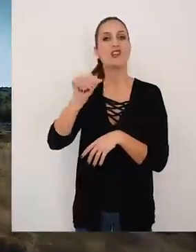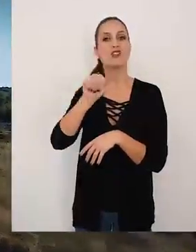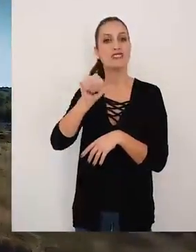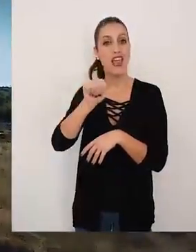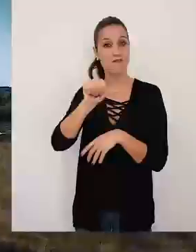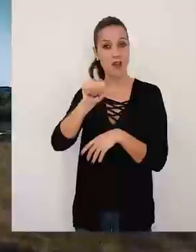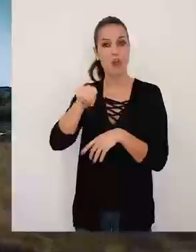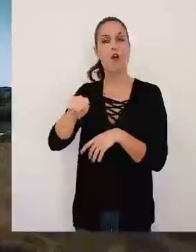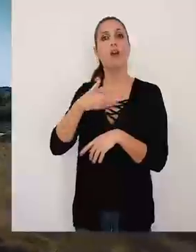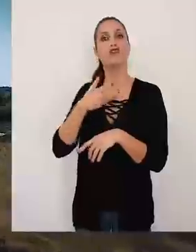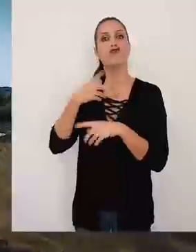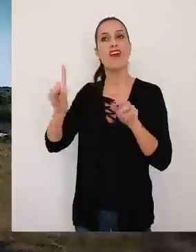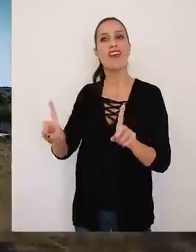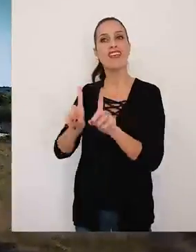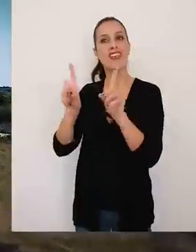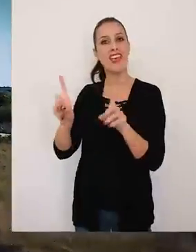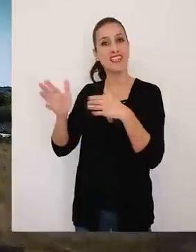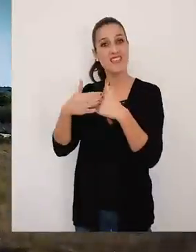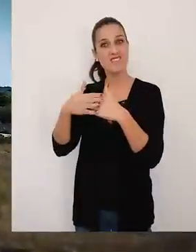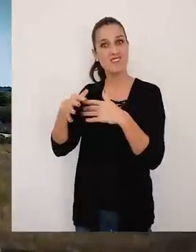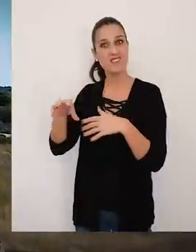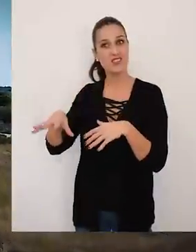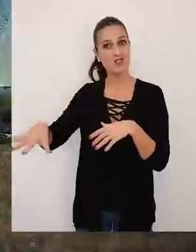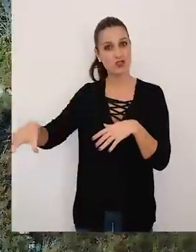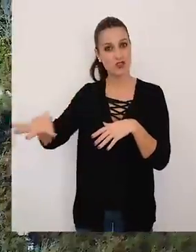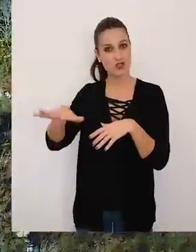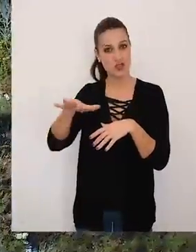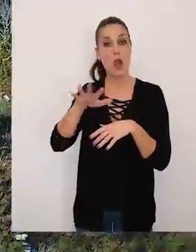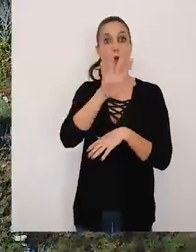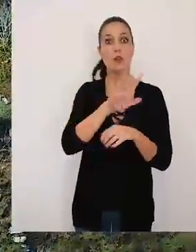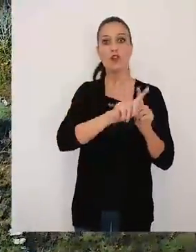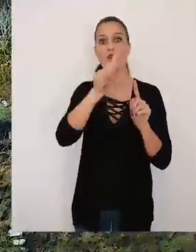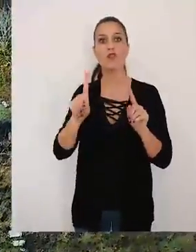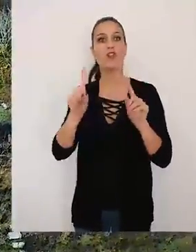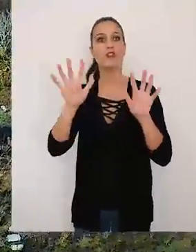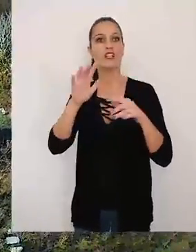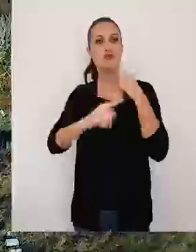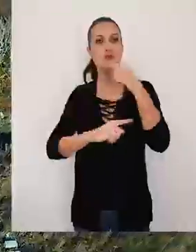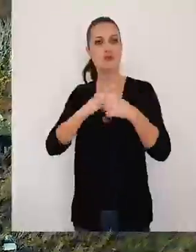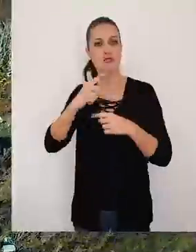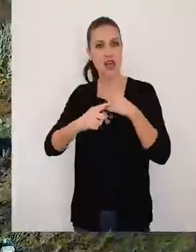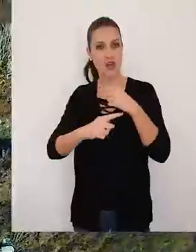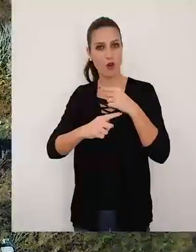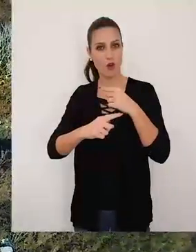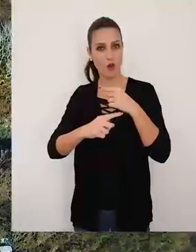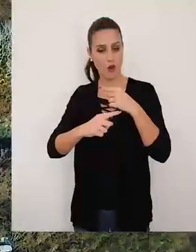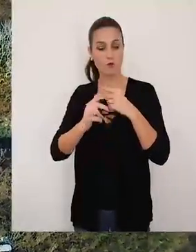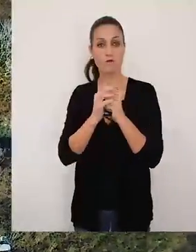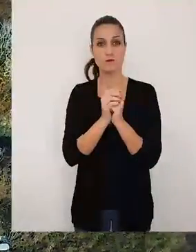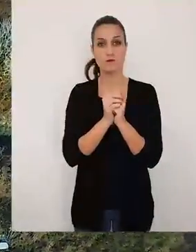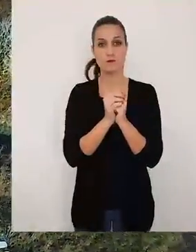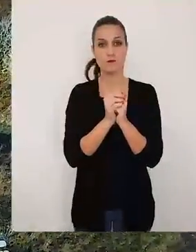che conserva nelle sue fondamenta lo sviluppo architettonico avuto dal V al X secolo.